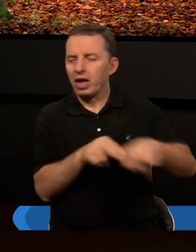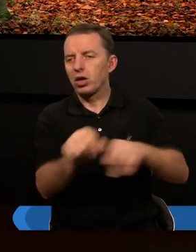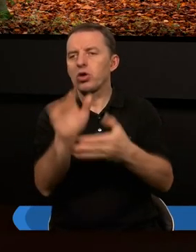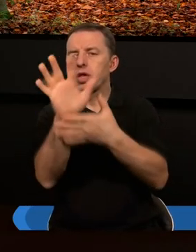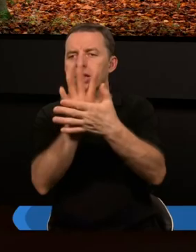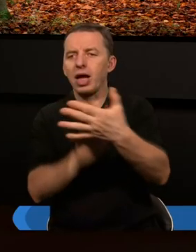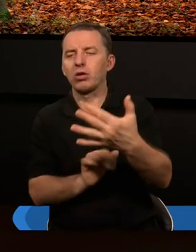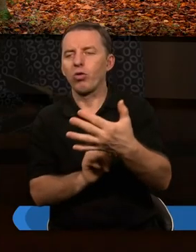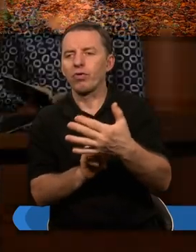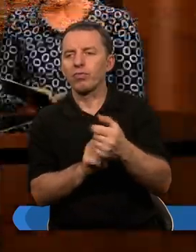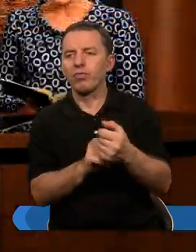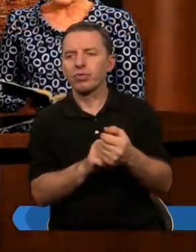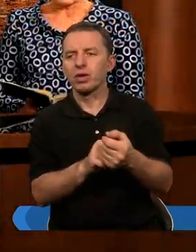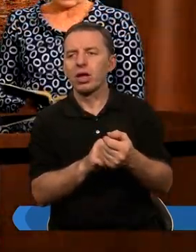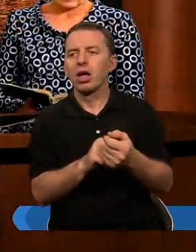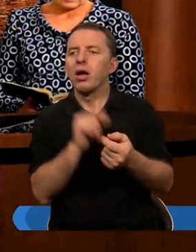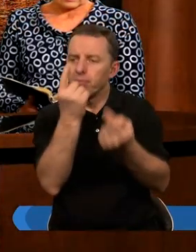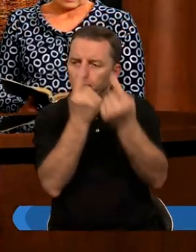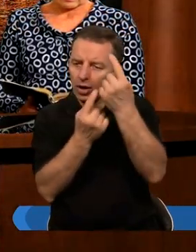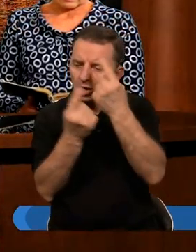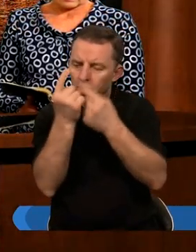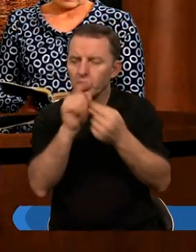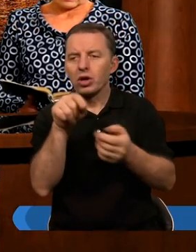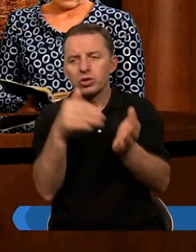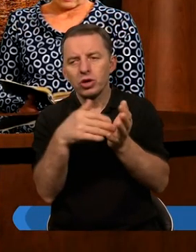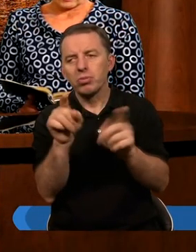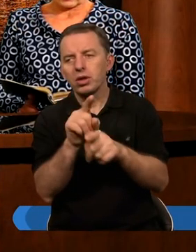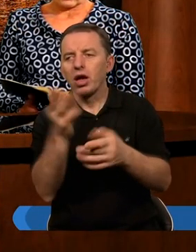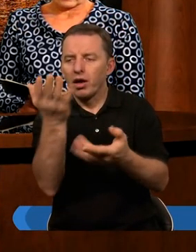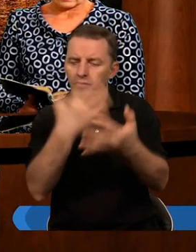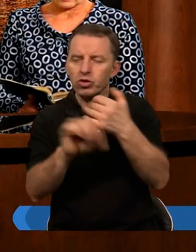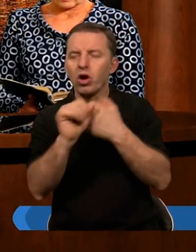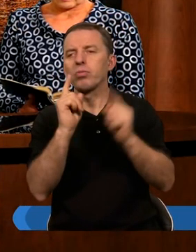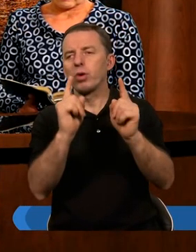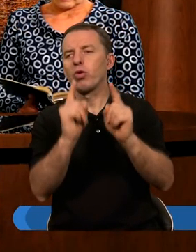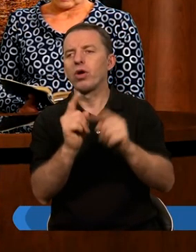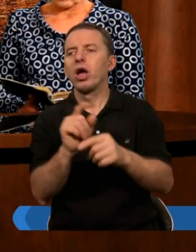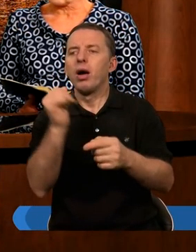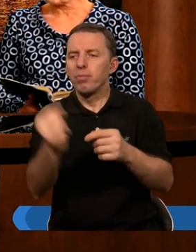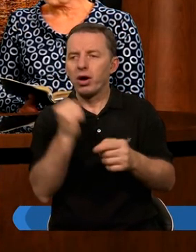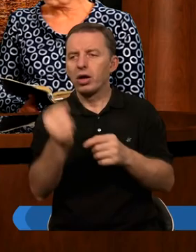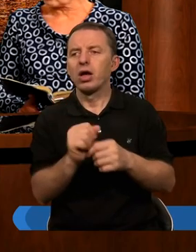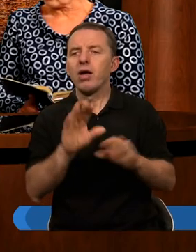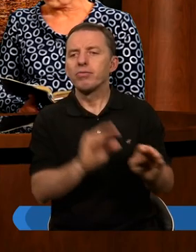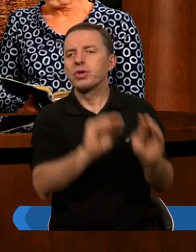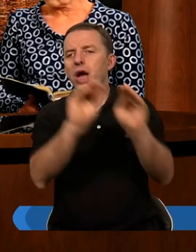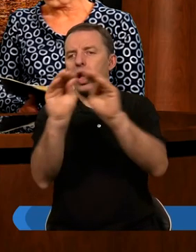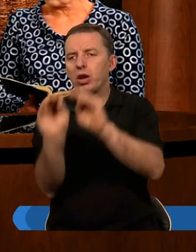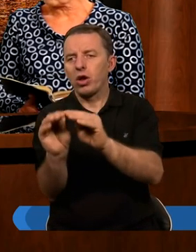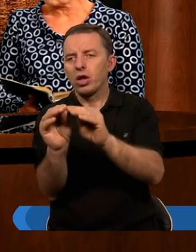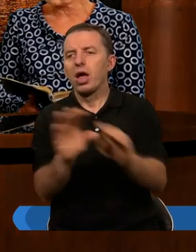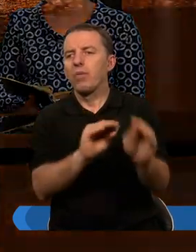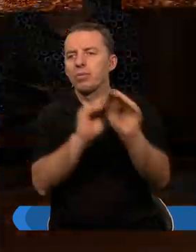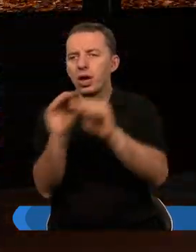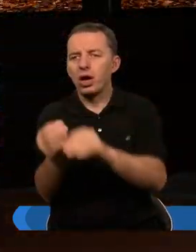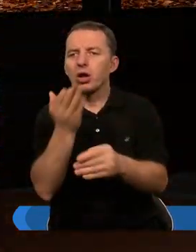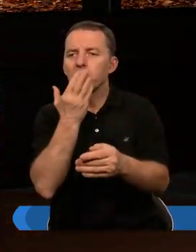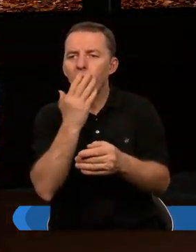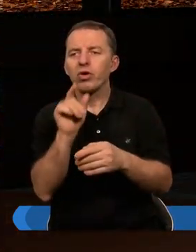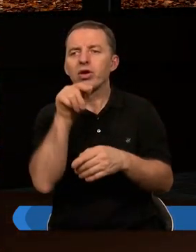do tekstu. No ja myślę, że to trzeba też wziąć pod uwagę, że Paweł mówi w przenośni. Przenośni